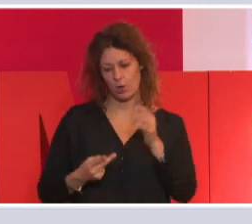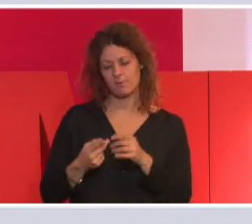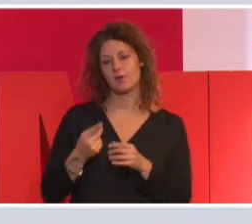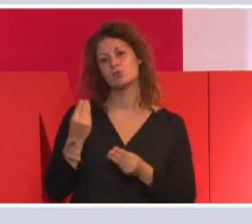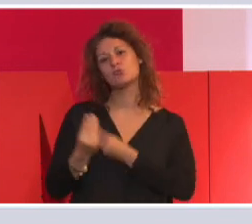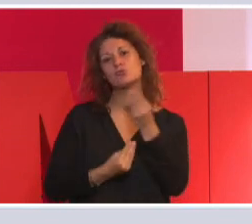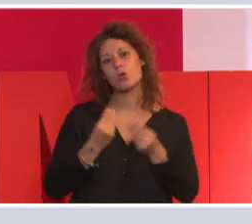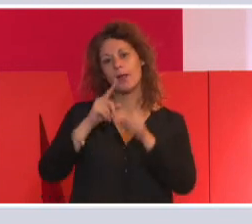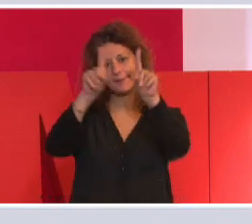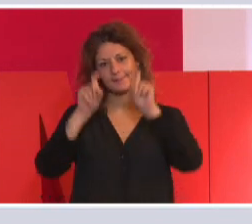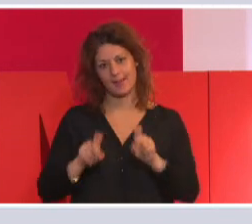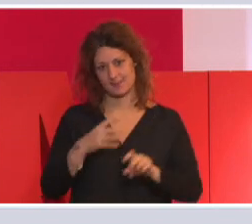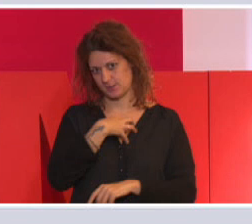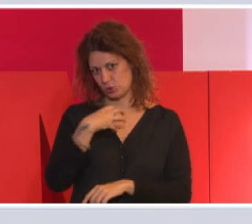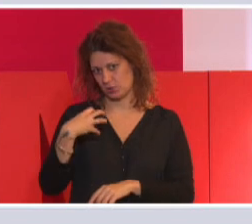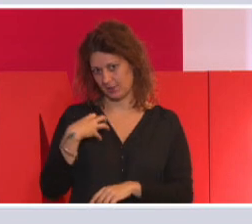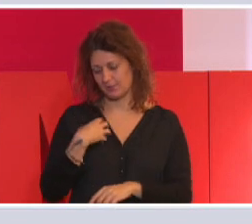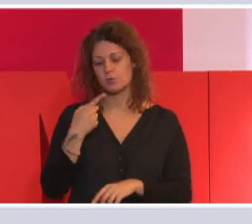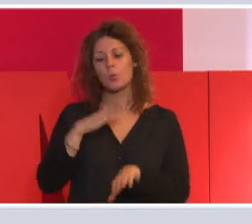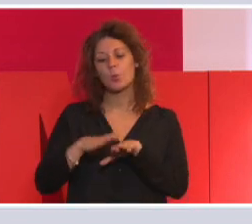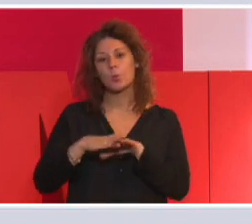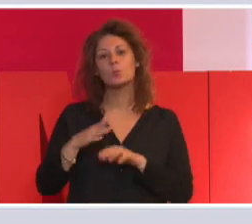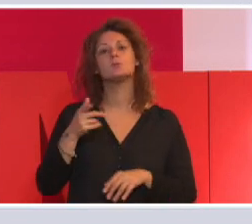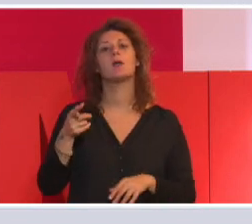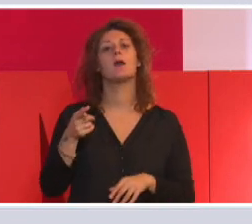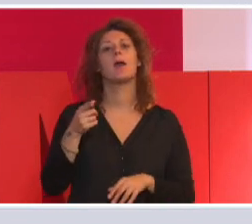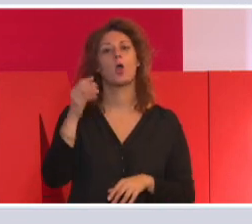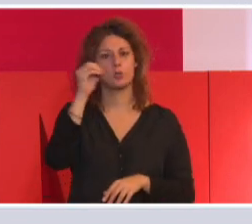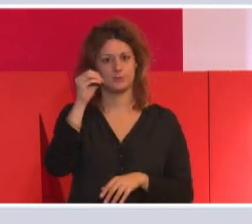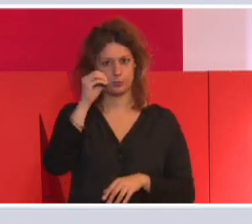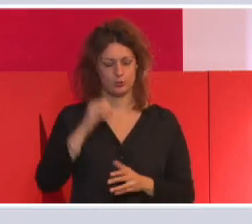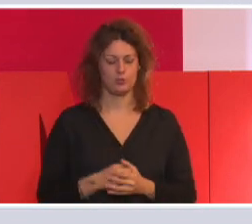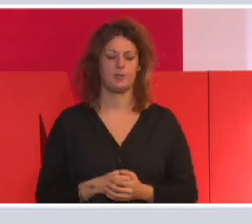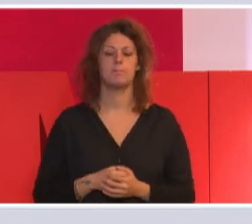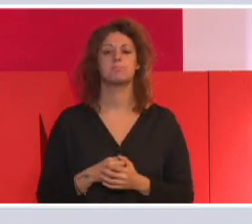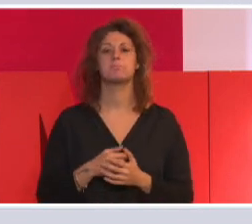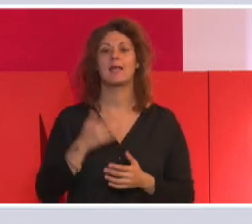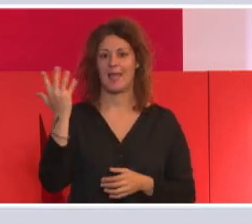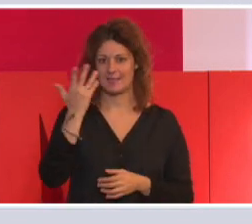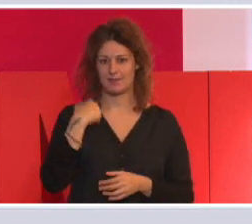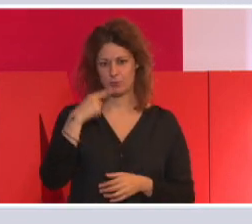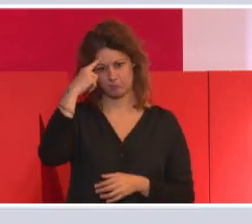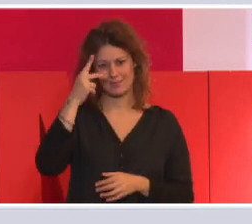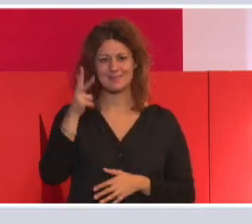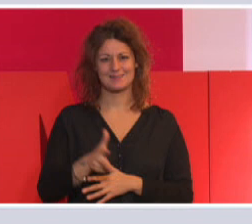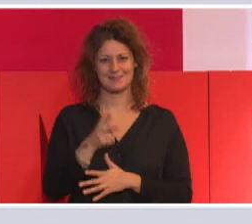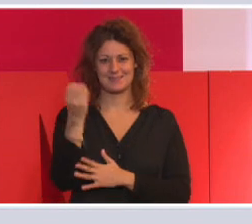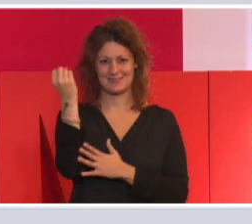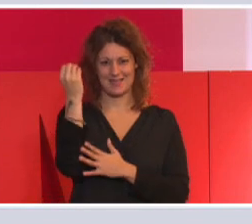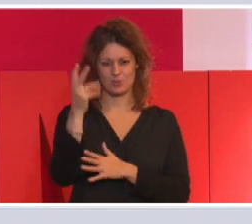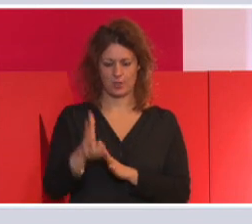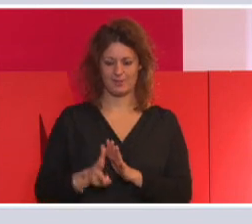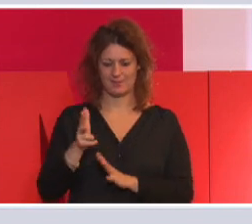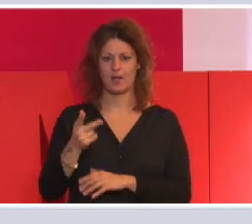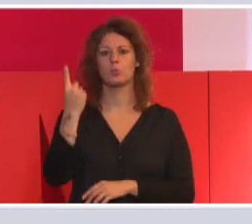per esempio il più famoso è quello dove noi siamo il capotreno di un improbabile stazione con solo un binario su un ramo